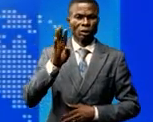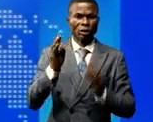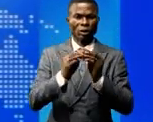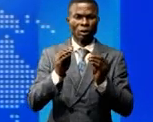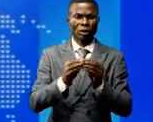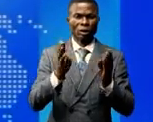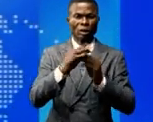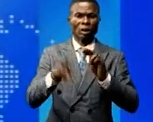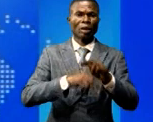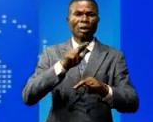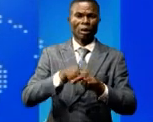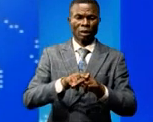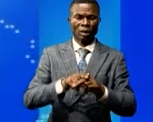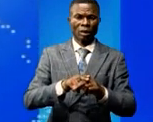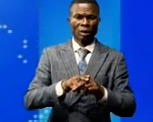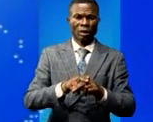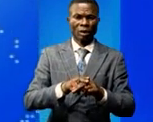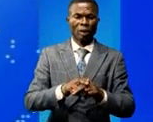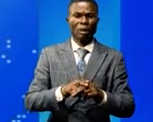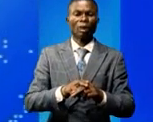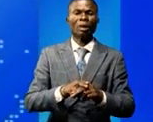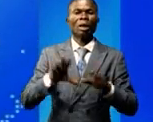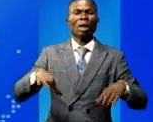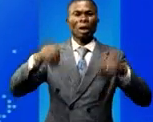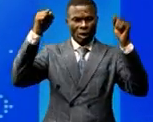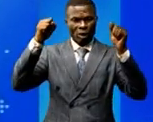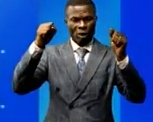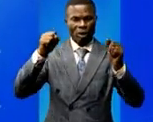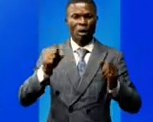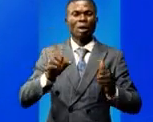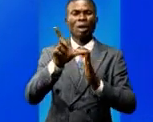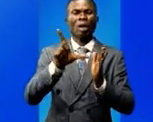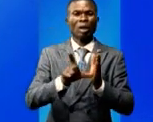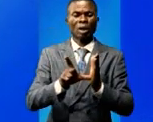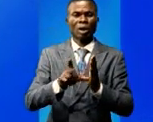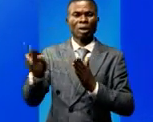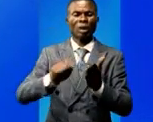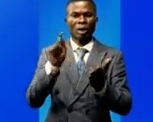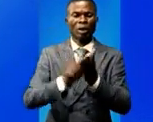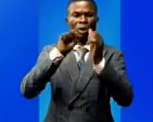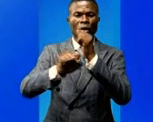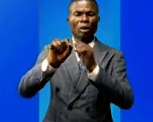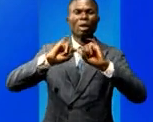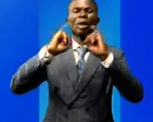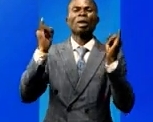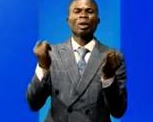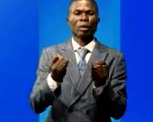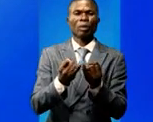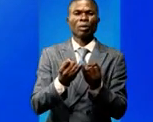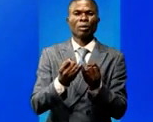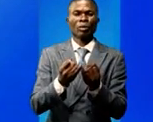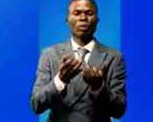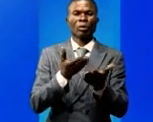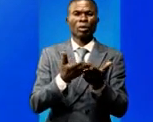l'Assemblée nationale a déclaré recevable la proposition de loi relative à la taxe de promotion de l'industrie. Cela